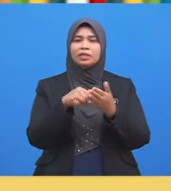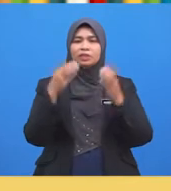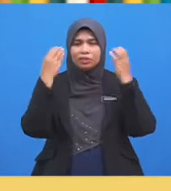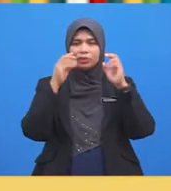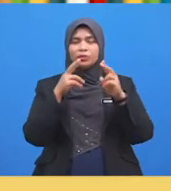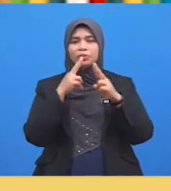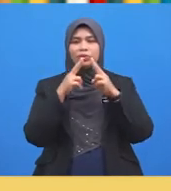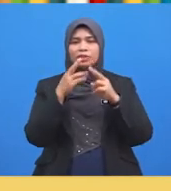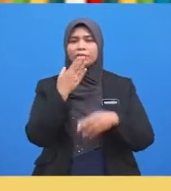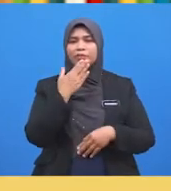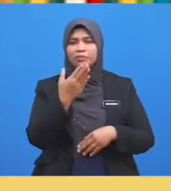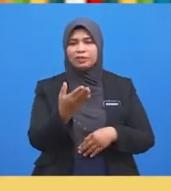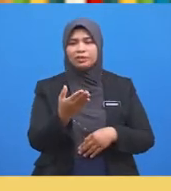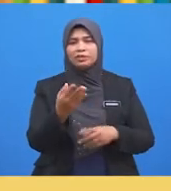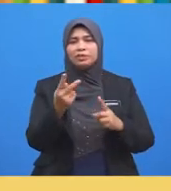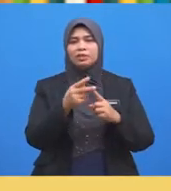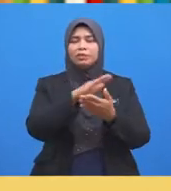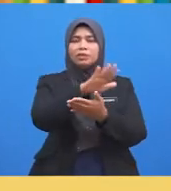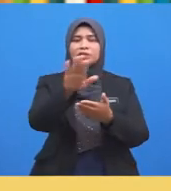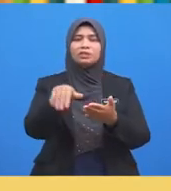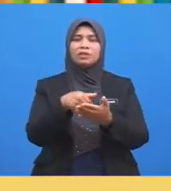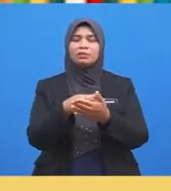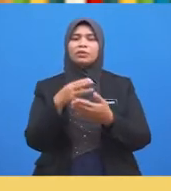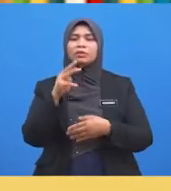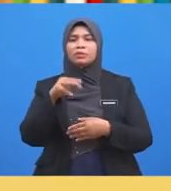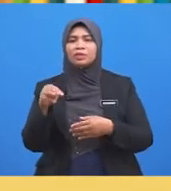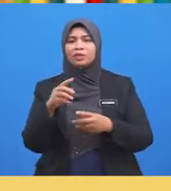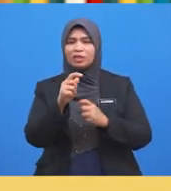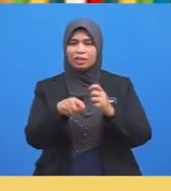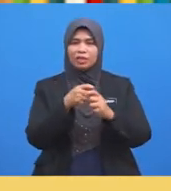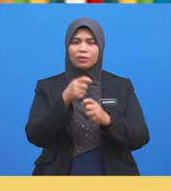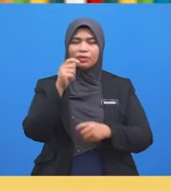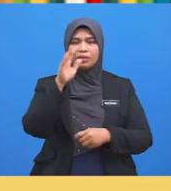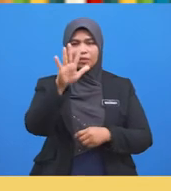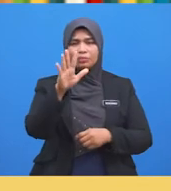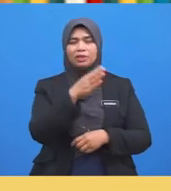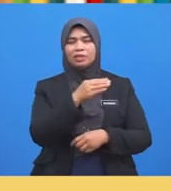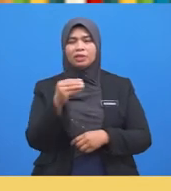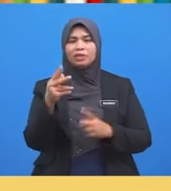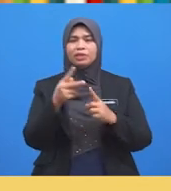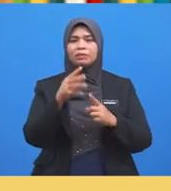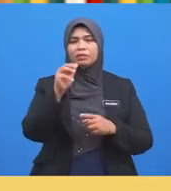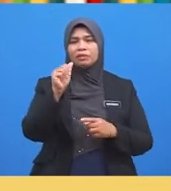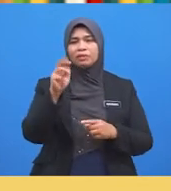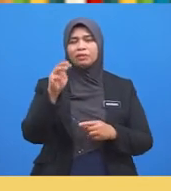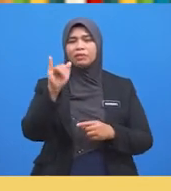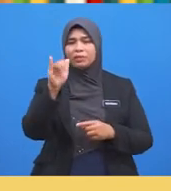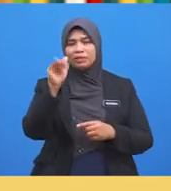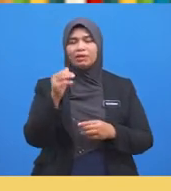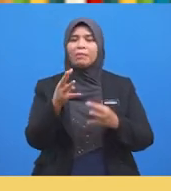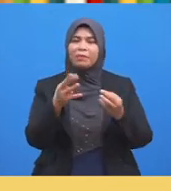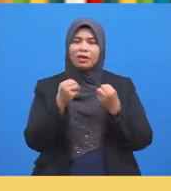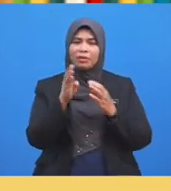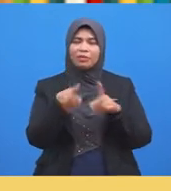mengucapkan terima kasih kepada semua anak murid tahun 5 dan kepada Amy yang sudi bersama